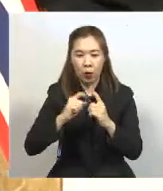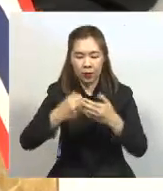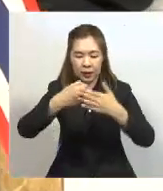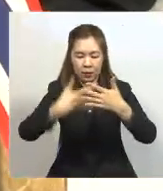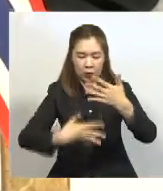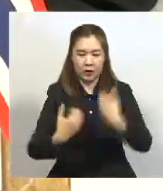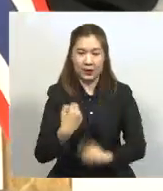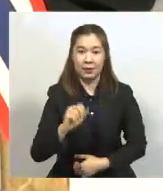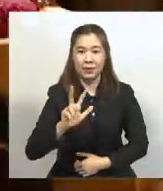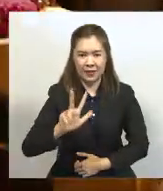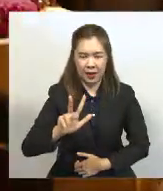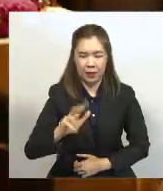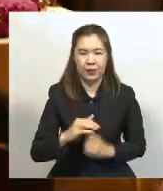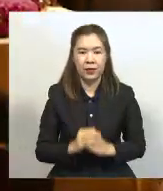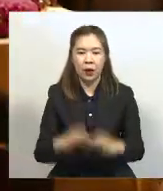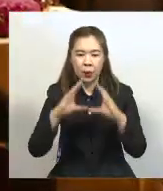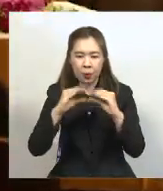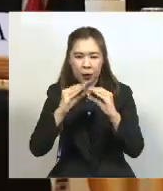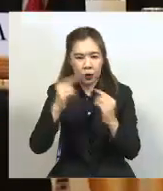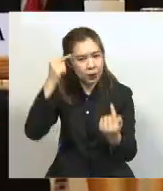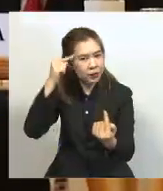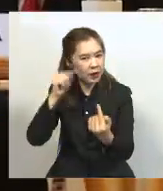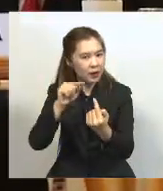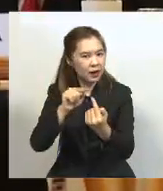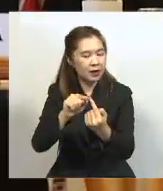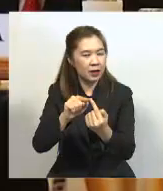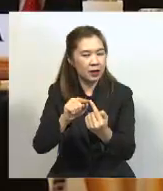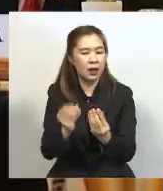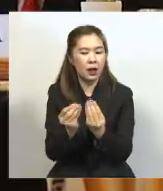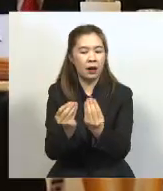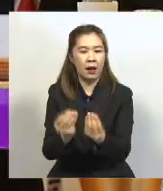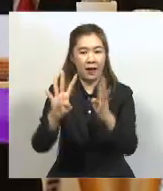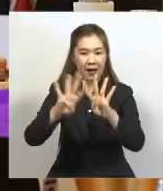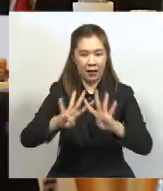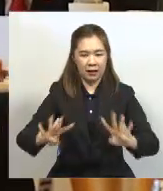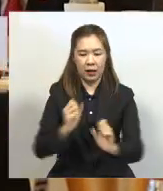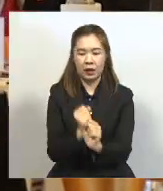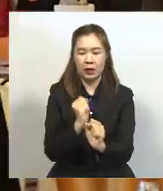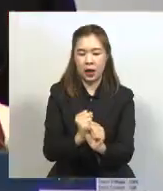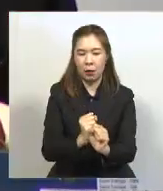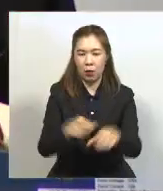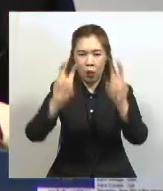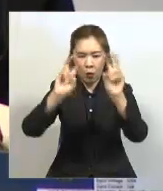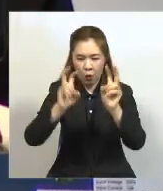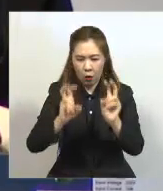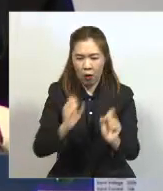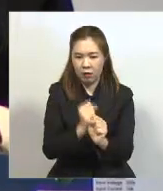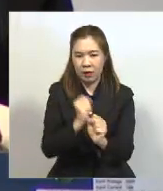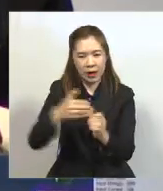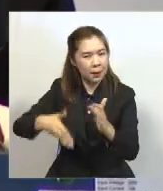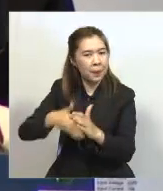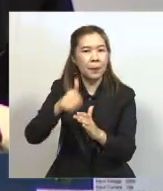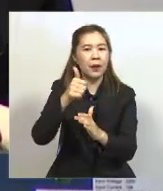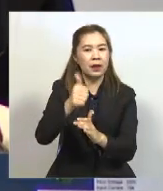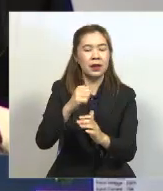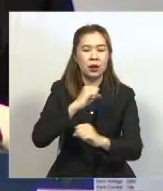ด็นด้วยกันที่ประชุมครั้งนี้มีการตั้งเป้าค่ะให้อาเซียนร่วมการดำเนินการในทุกประเด็นให้บรรลุผล